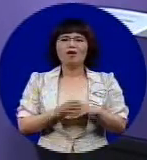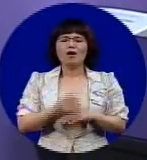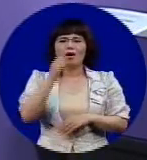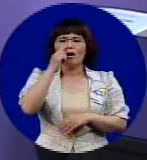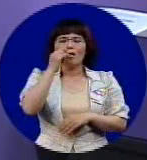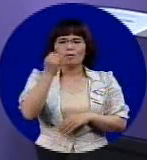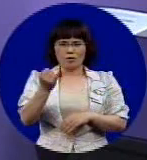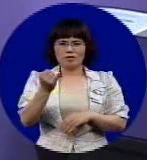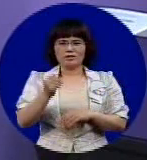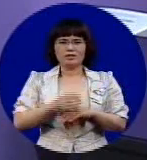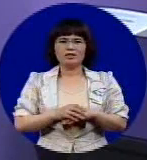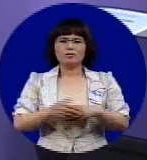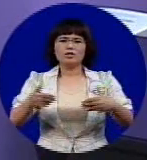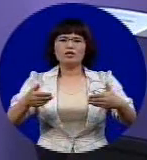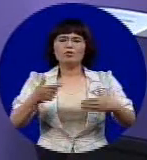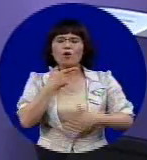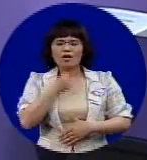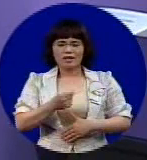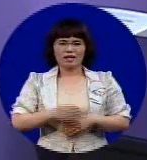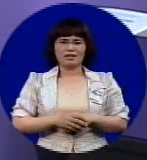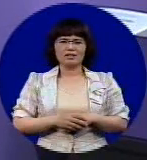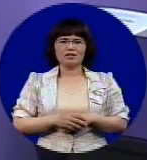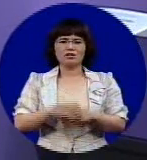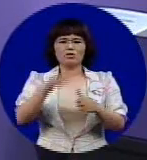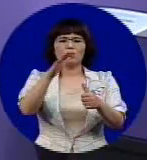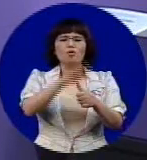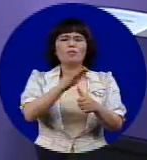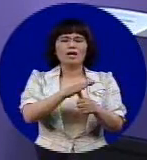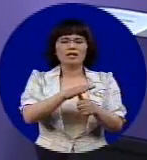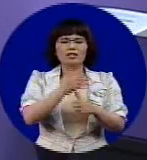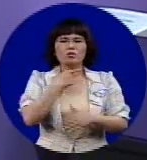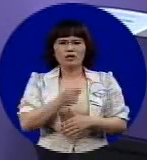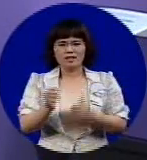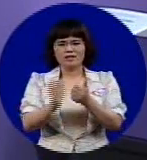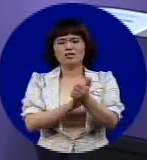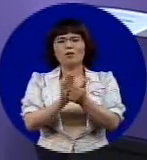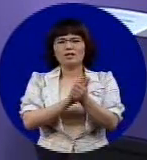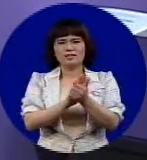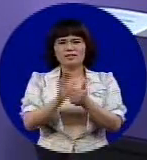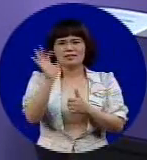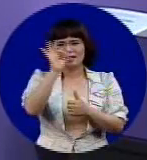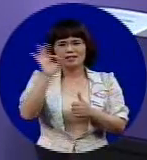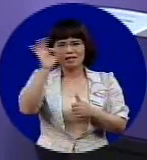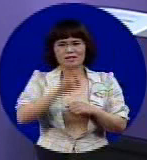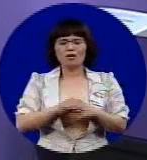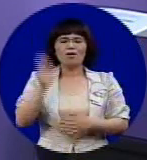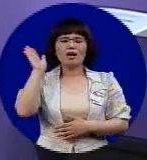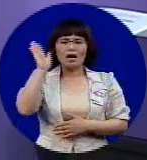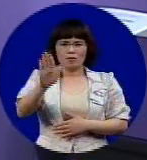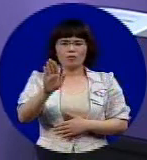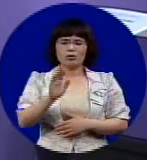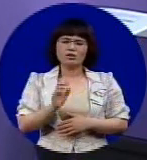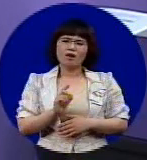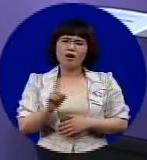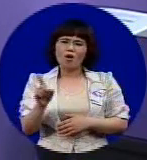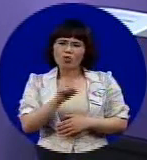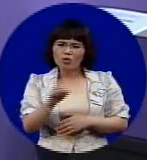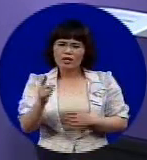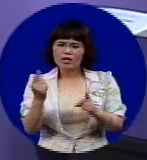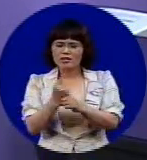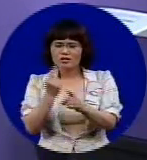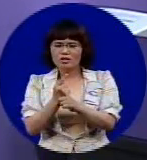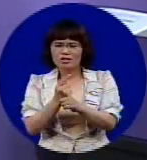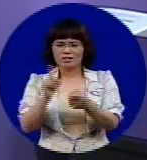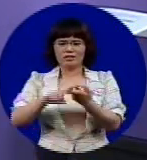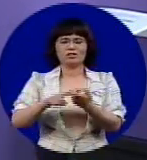보호자, 특히 어머니들이 필요로 하는 우리 아이들이 필요로 하는 서비스를 찾아서 이제 앞으로 저희가 어떤